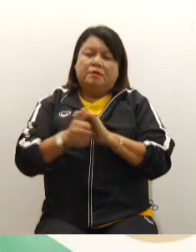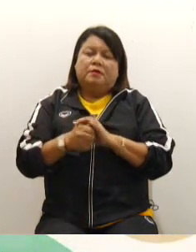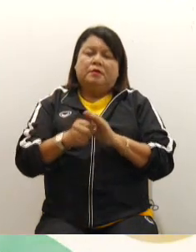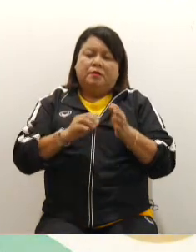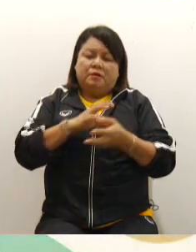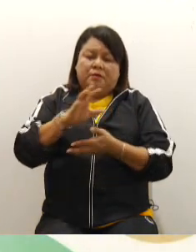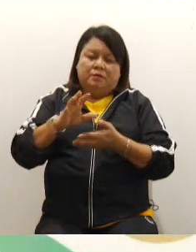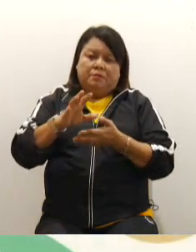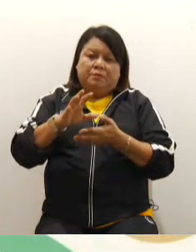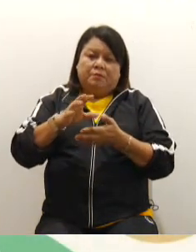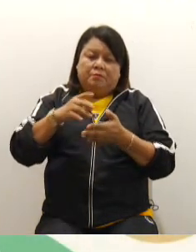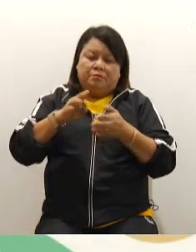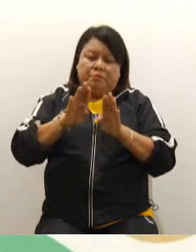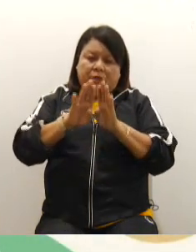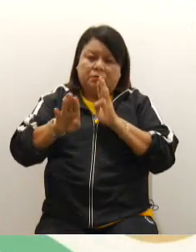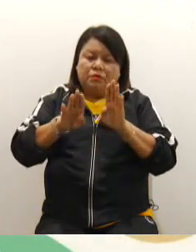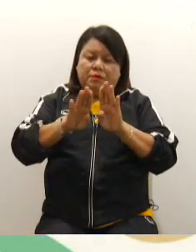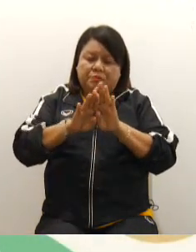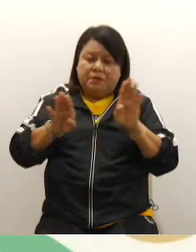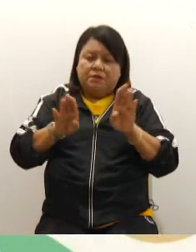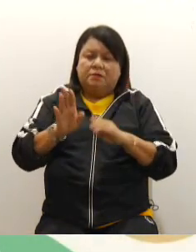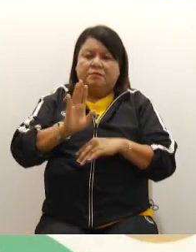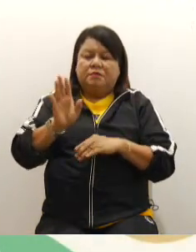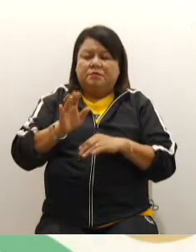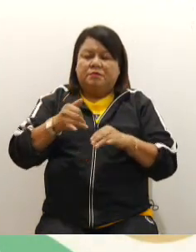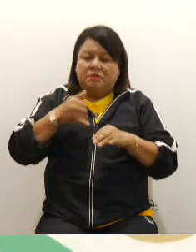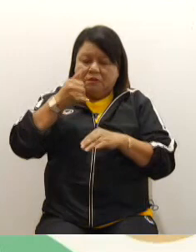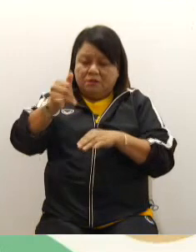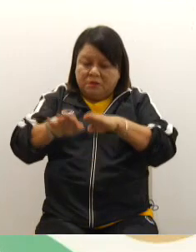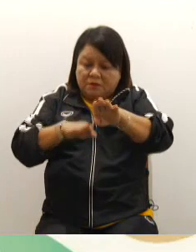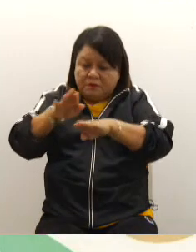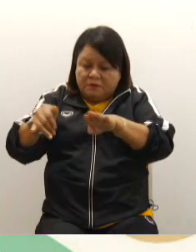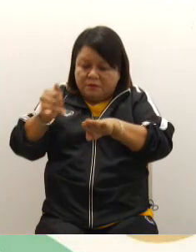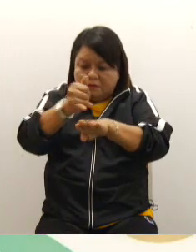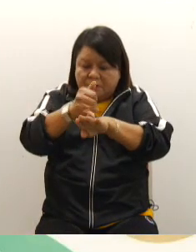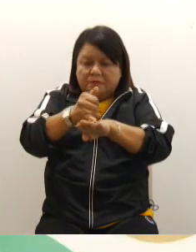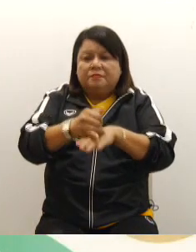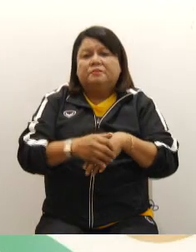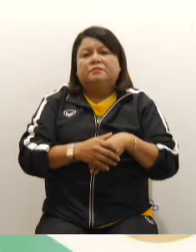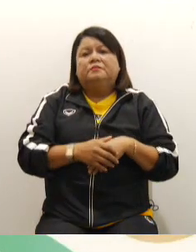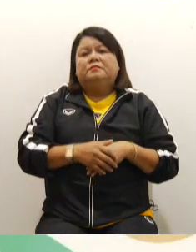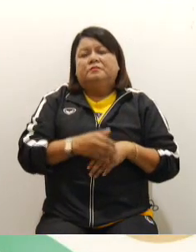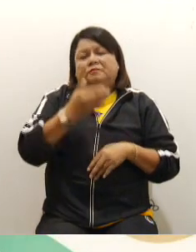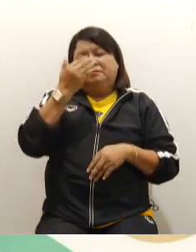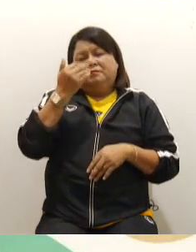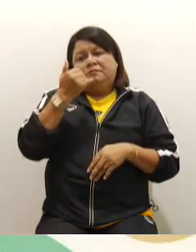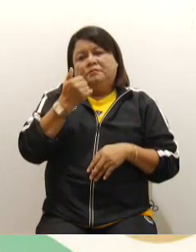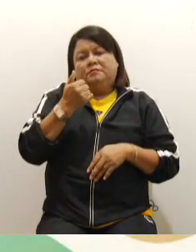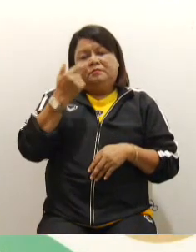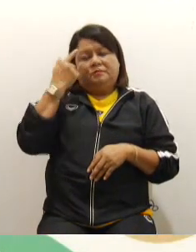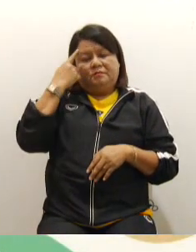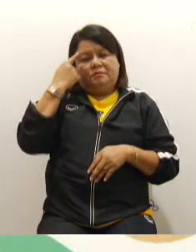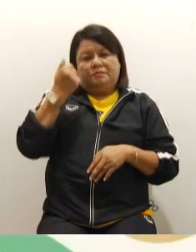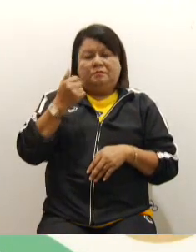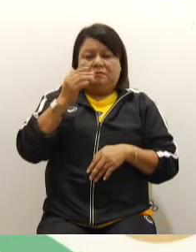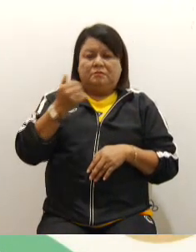รจะยื่นออกไปทางเดินจนเกินไปเขาก็จะมีมาตรฐานไว้เลยว่าห้ามเกินเข้าไป20 เซนทำไมต้องเป็นอย่างนั้นเพราะว่าถ้าเกิ